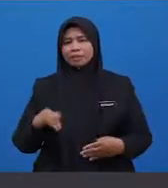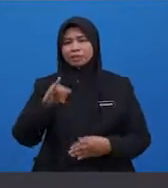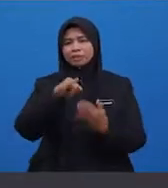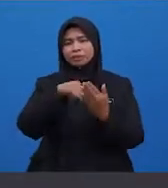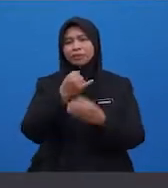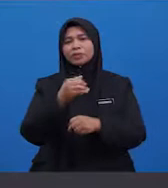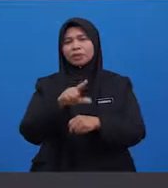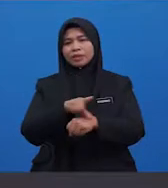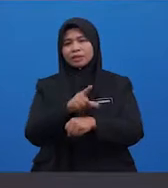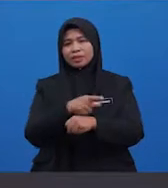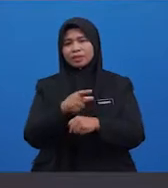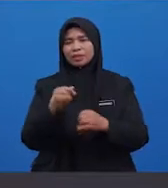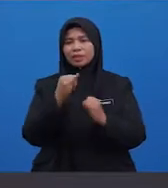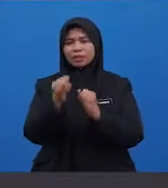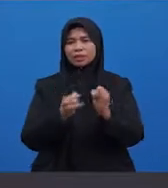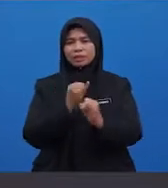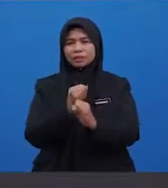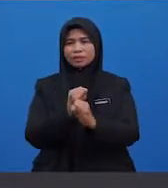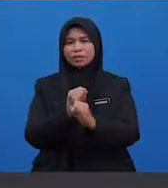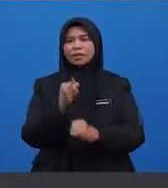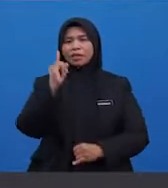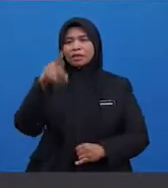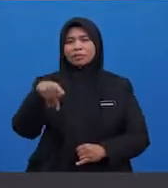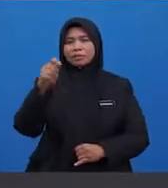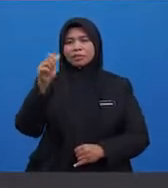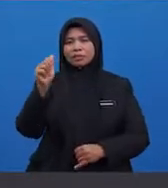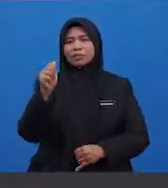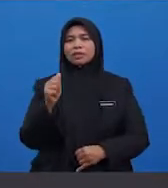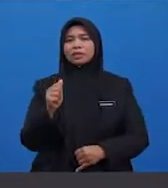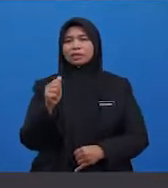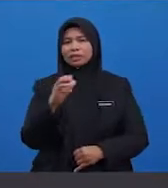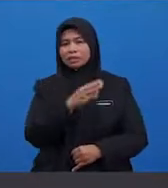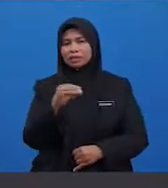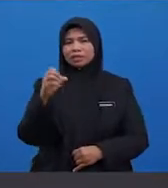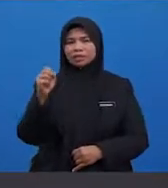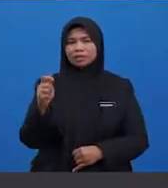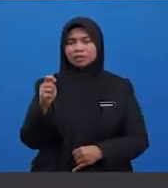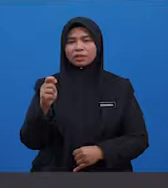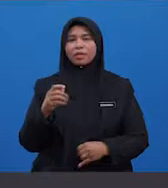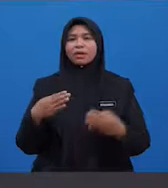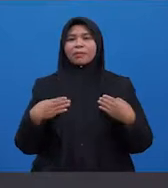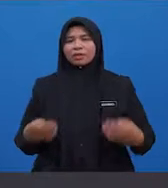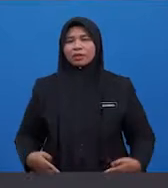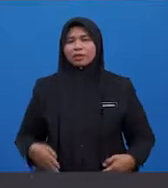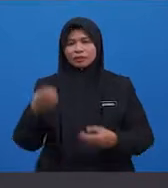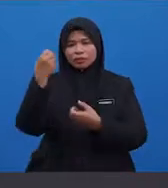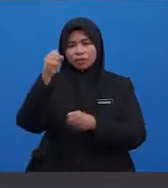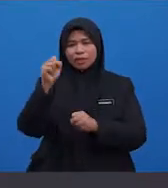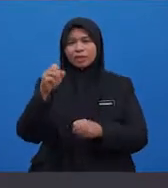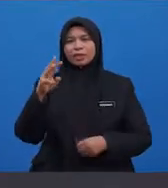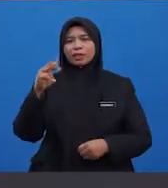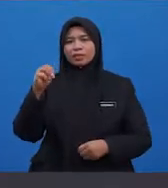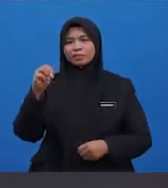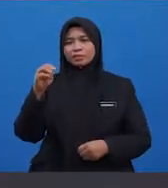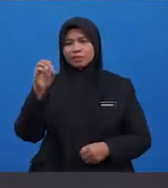Antarabangsa, institusi pendidikan tinggi awam dan swasta, badan-badan korporat sukan,